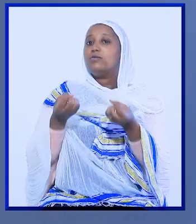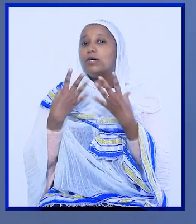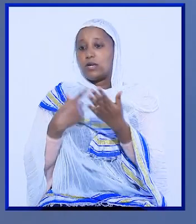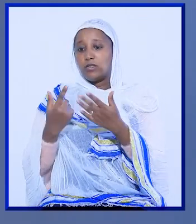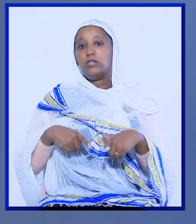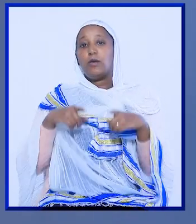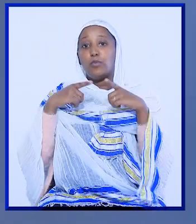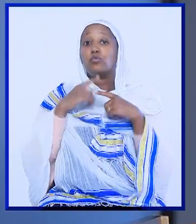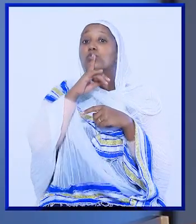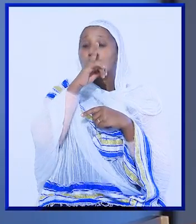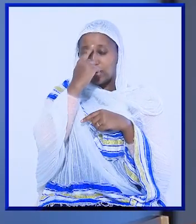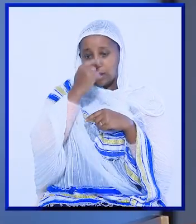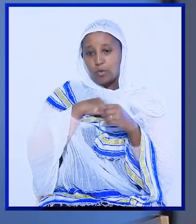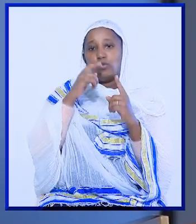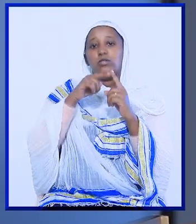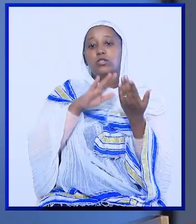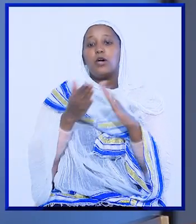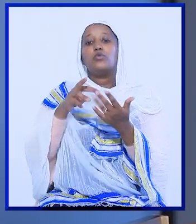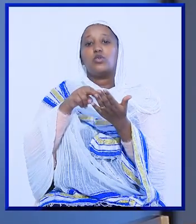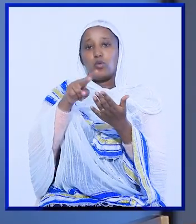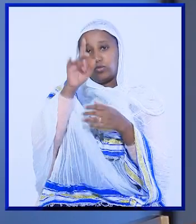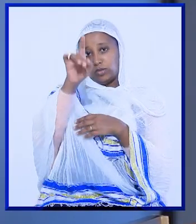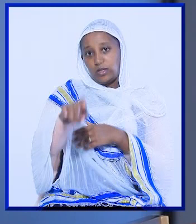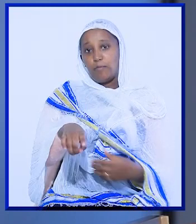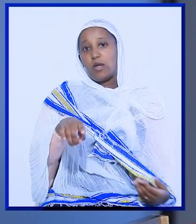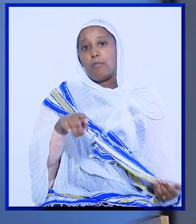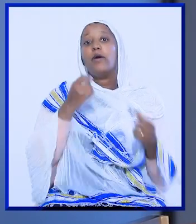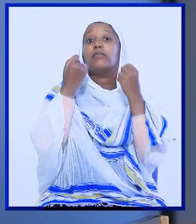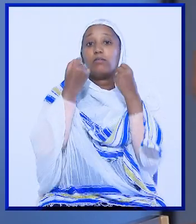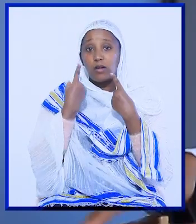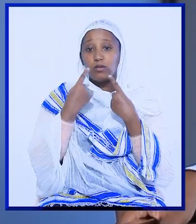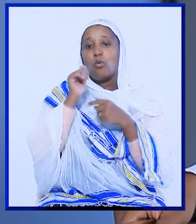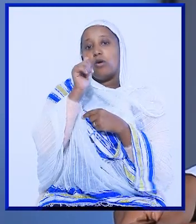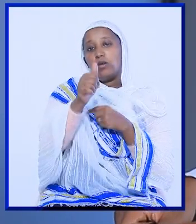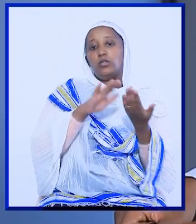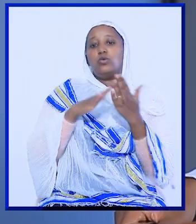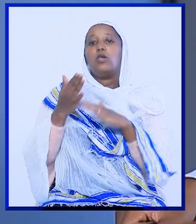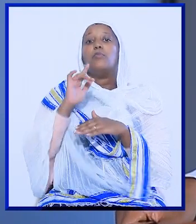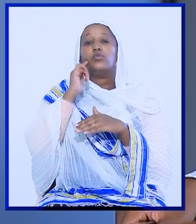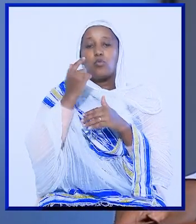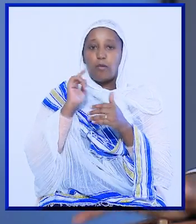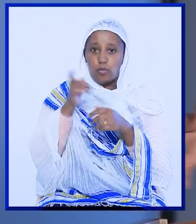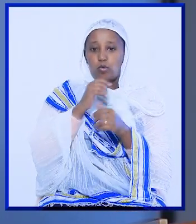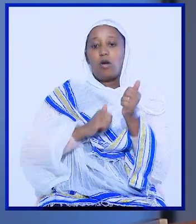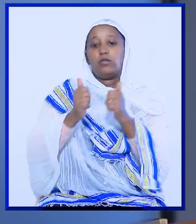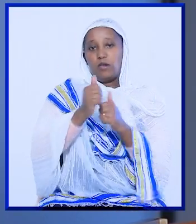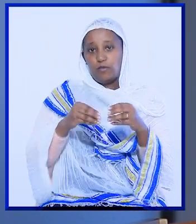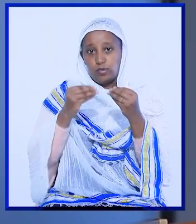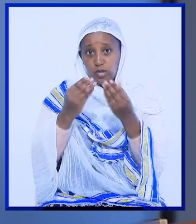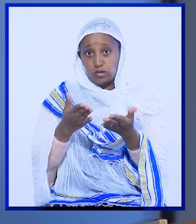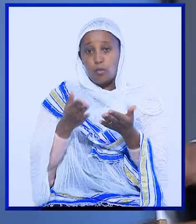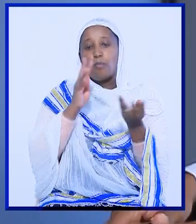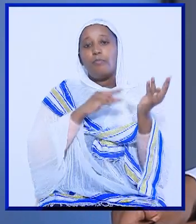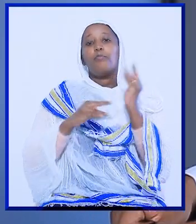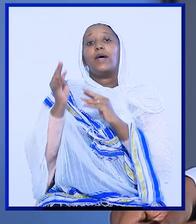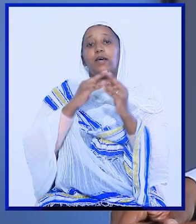የሐሰት ትውልድ ሲበረክት ለዚህ ለሚኖሩለት እውነት ታምነው እስከ ሞት ሊጓዙለት እንደሚገባ ተረርተው ራሳቸውን ለሞት እንኳ